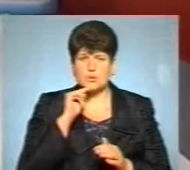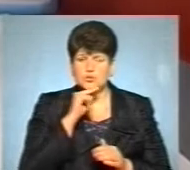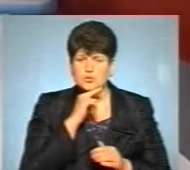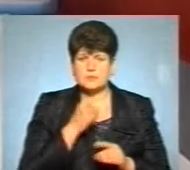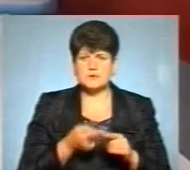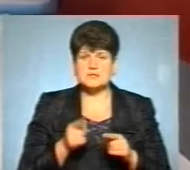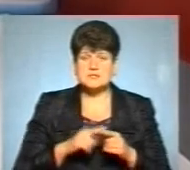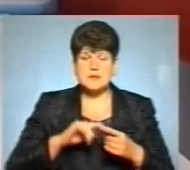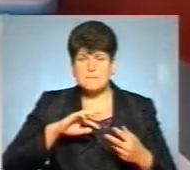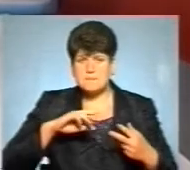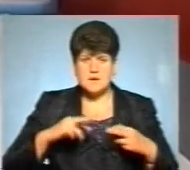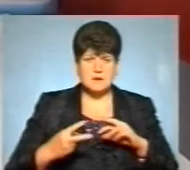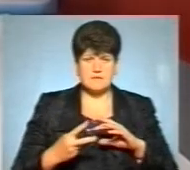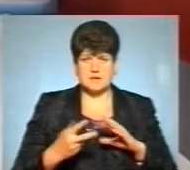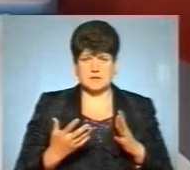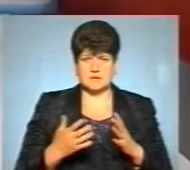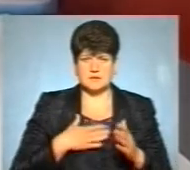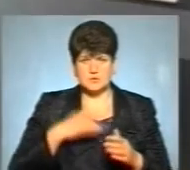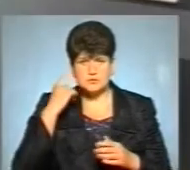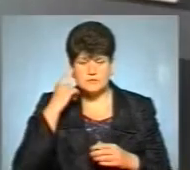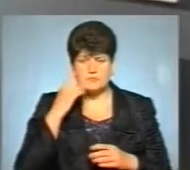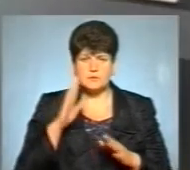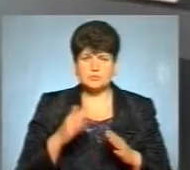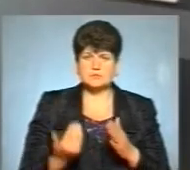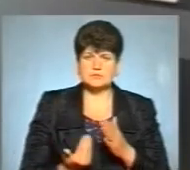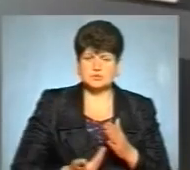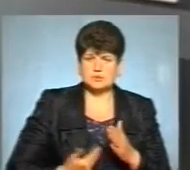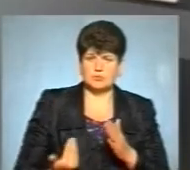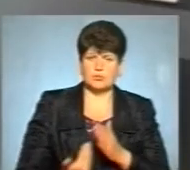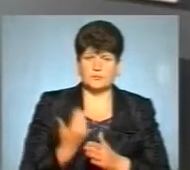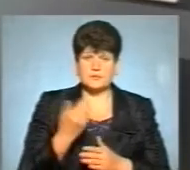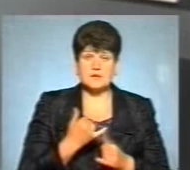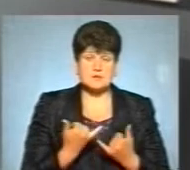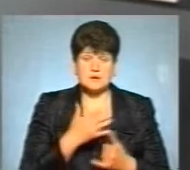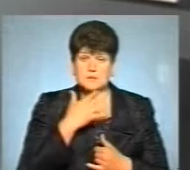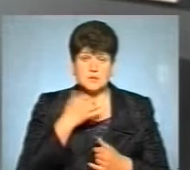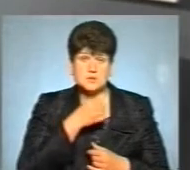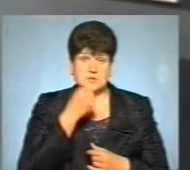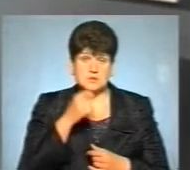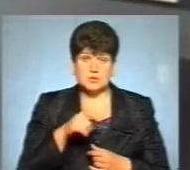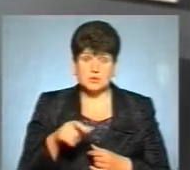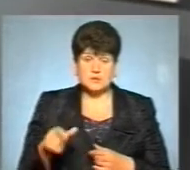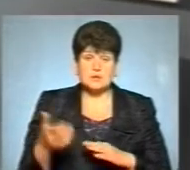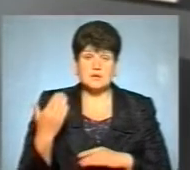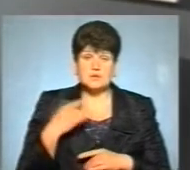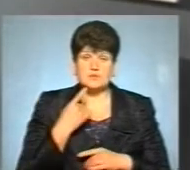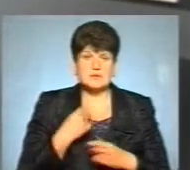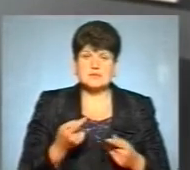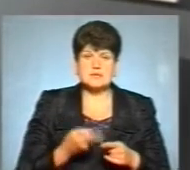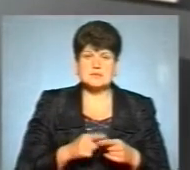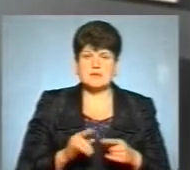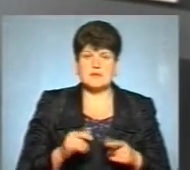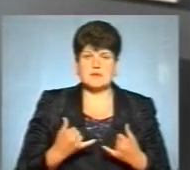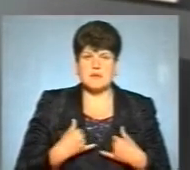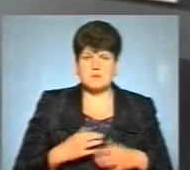переверне революцію нашої свідомості. Ми будемо жити з новими викликами. Ви знаєте, зараз багато старших людей, які раніше казали, це не для мене, це не